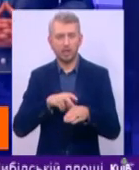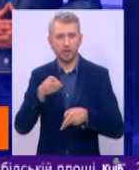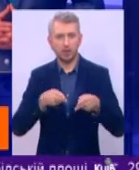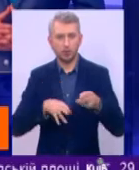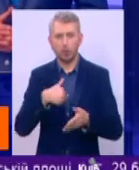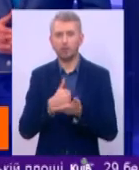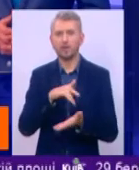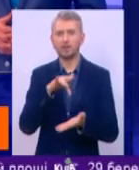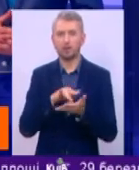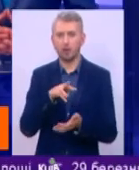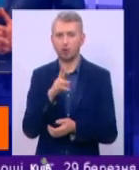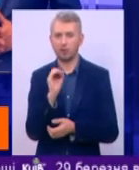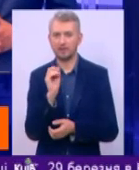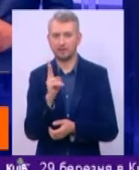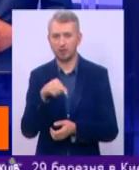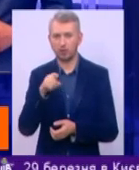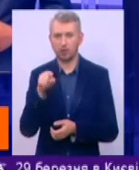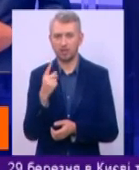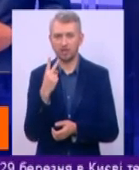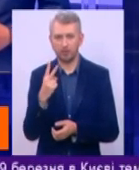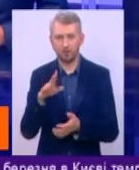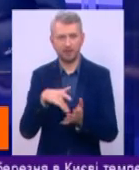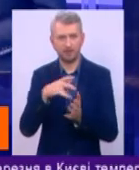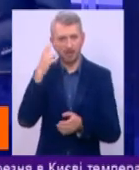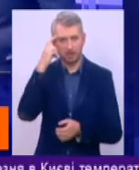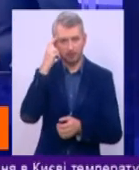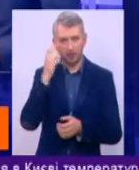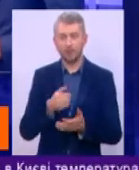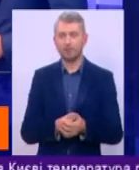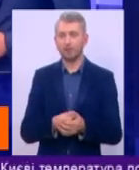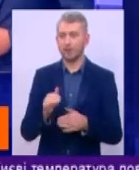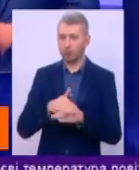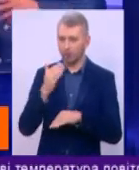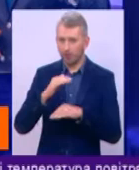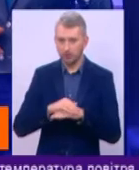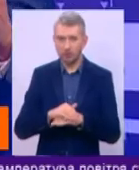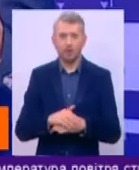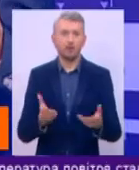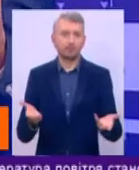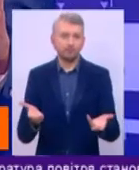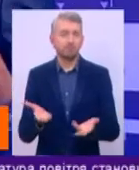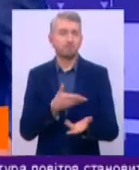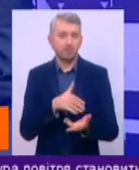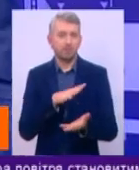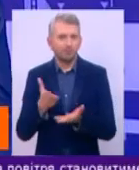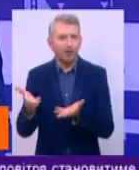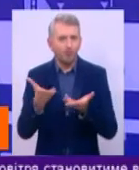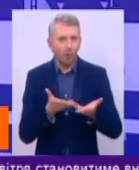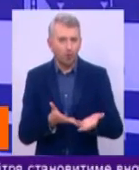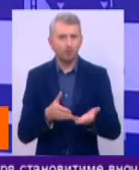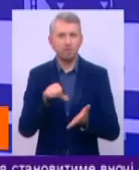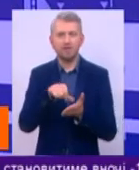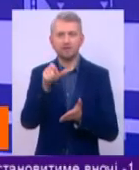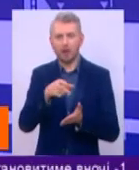Центральної медико-соціальної експертної комісії номер 2 міста Києва. Доброго вечора. Добре. Власне, ми запрошували на ефір